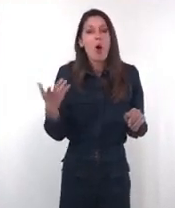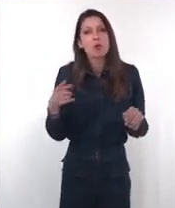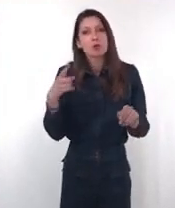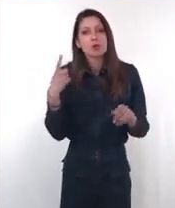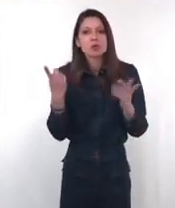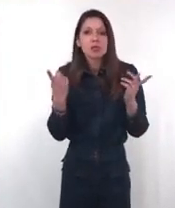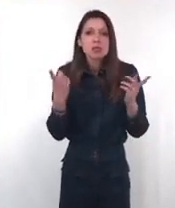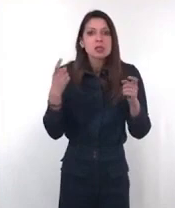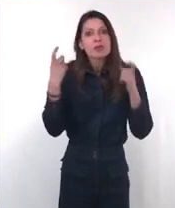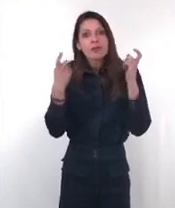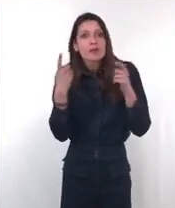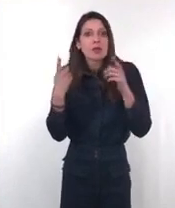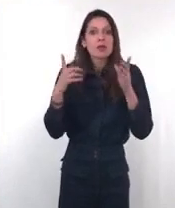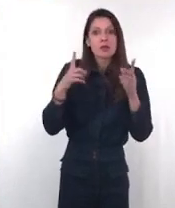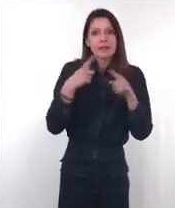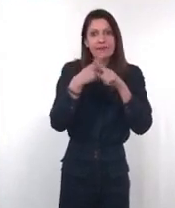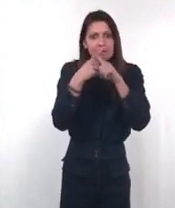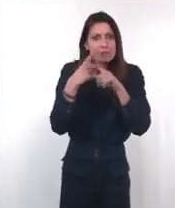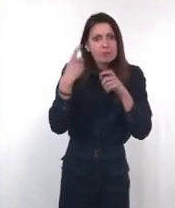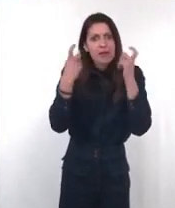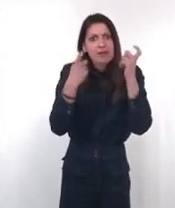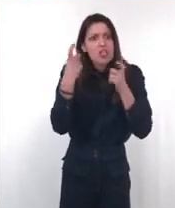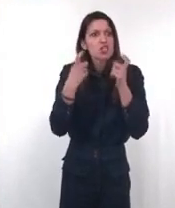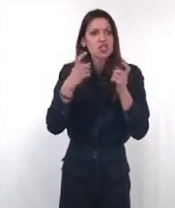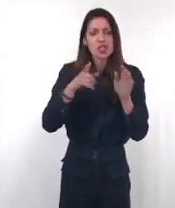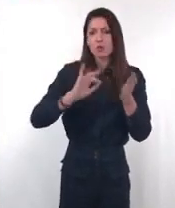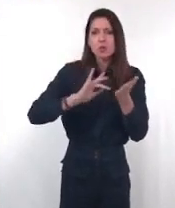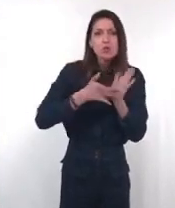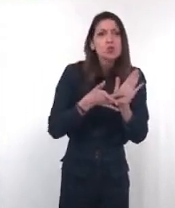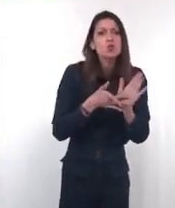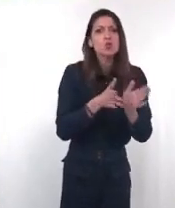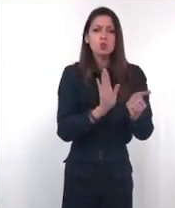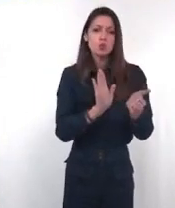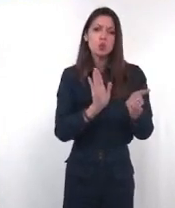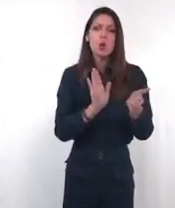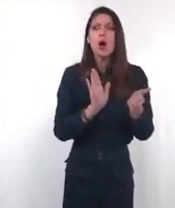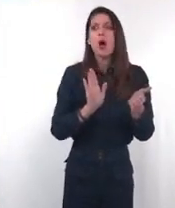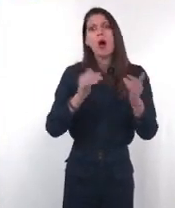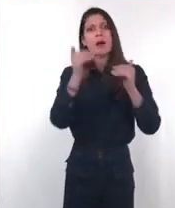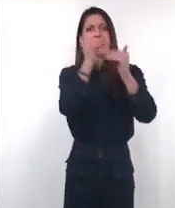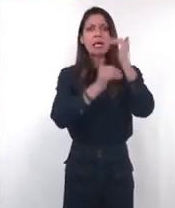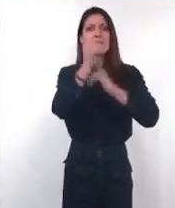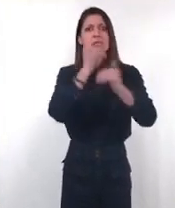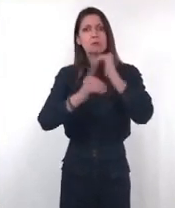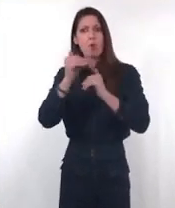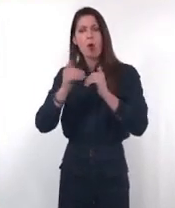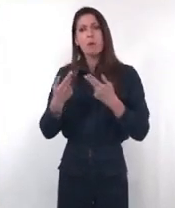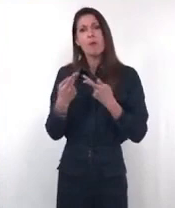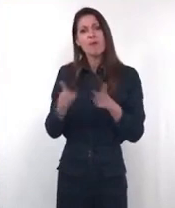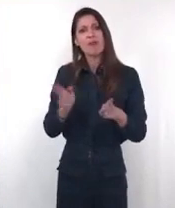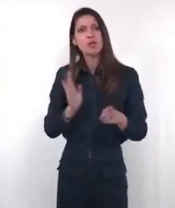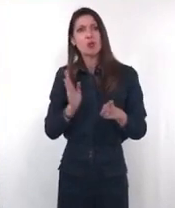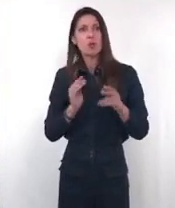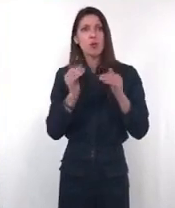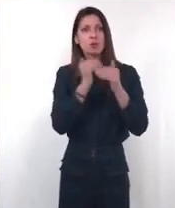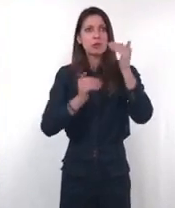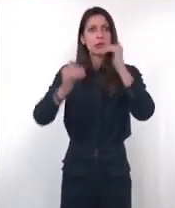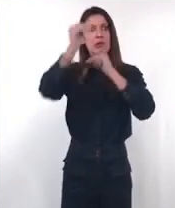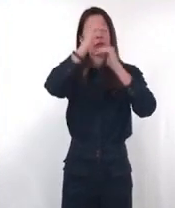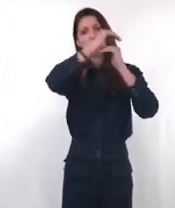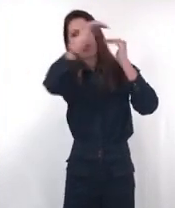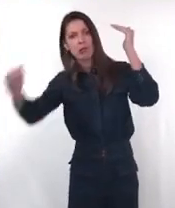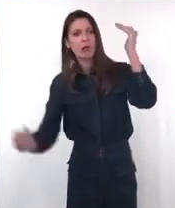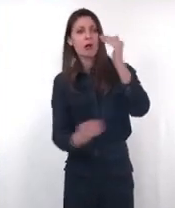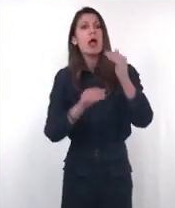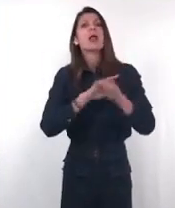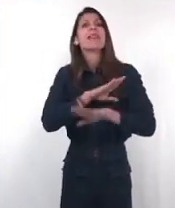comptabilité denier de tous les classements et autres, où Bordeaux s'écroule. Bordeaux s'écroule. Le dernier, c'est sur la ville où il fait